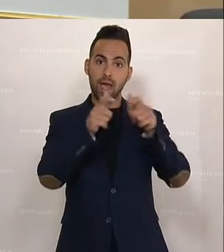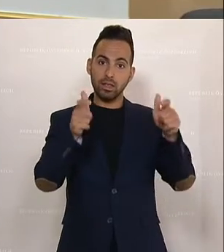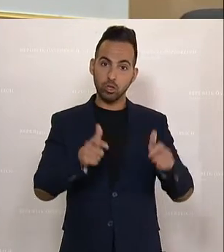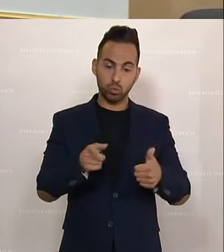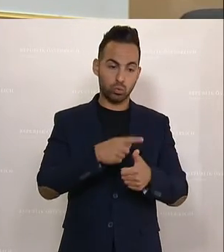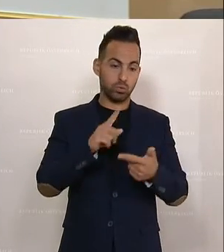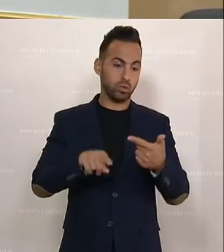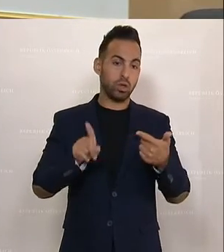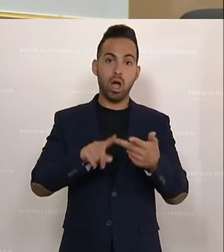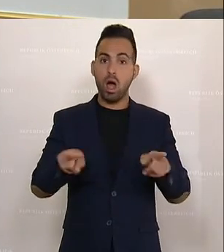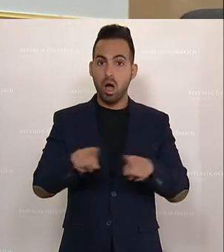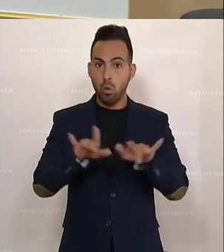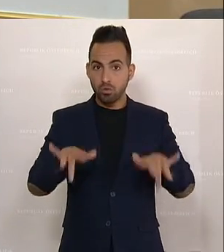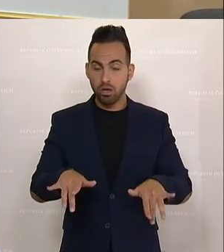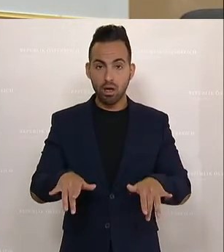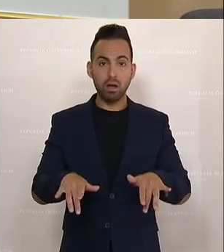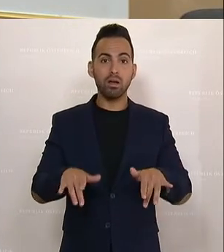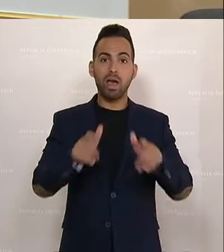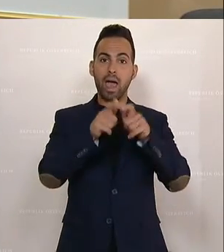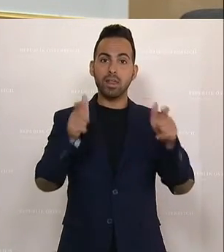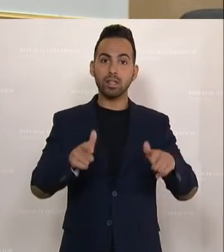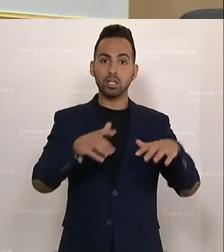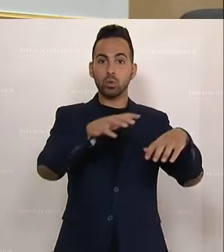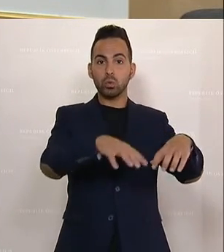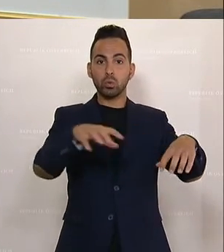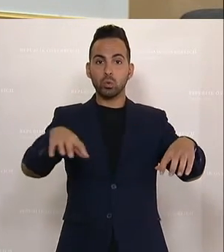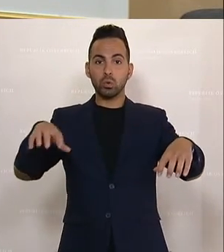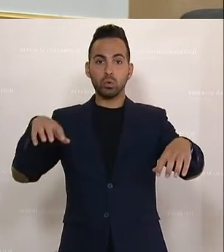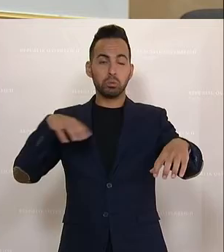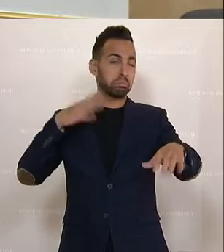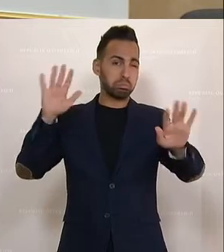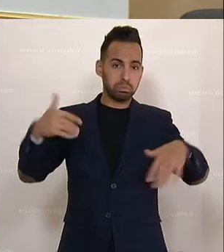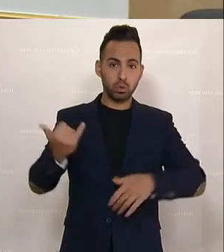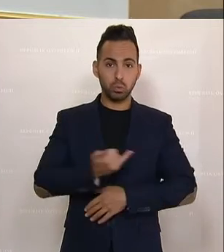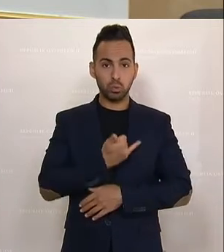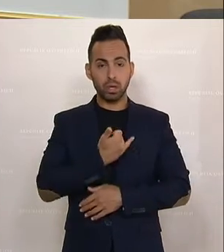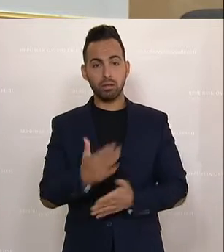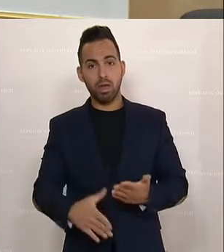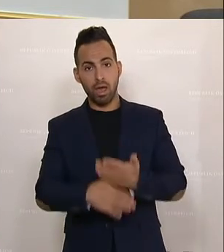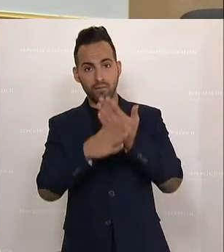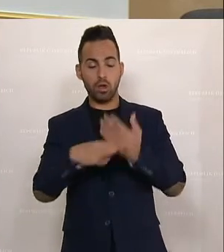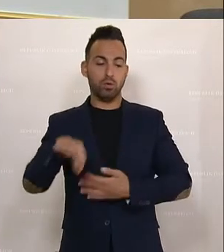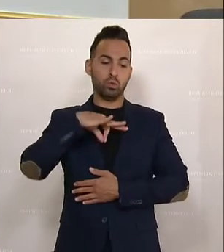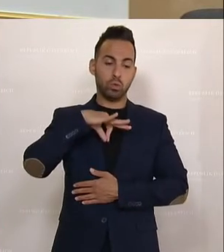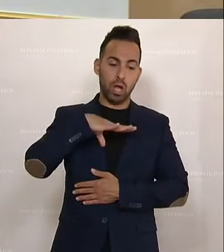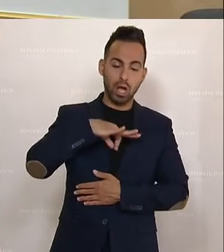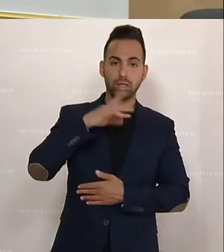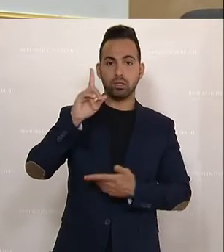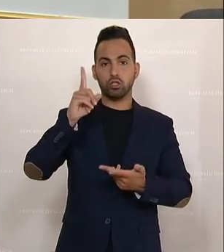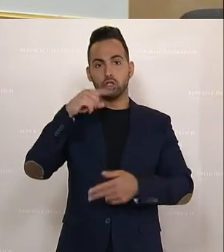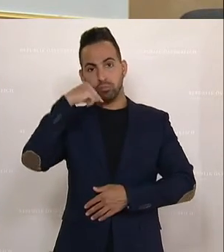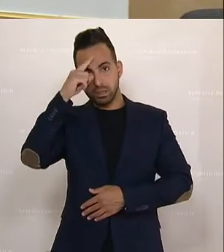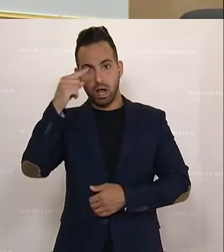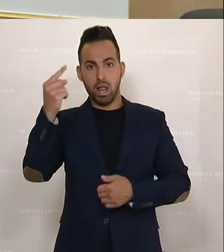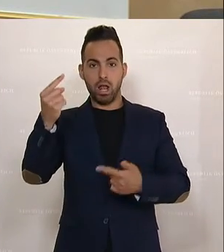das trifft in gleicher Weise Einrichtungen der Jugendhilfe, das betrifft Psychiatrien, aber auch Spitäler.